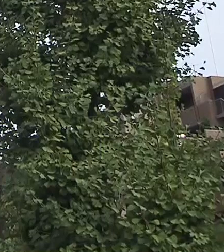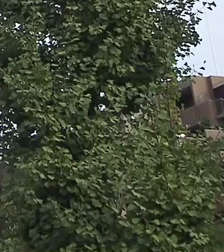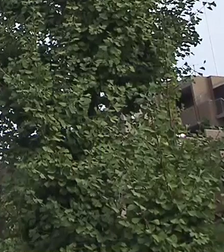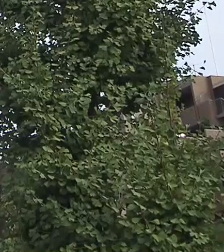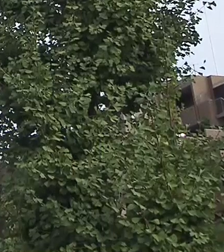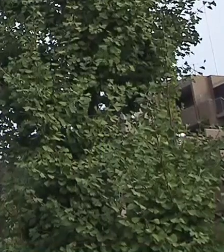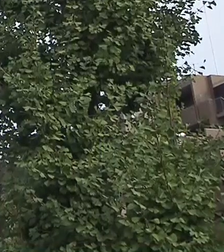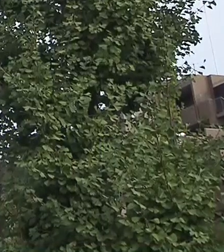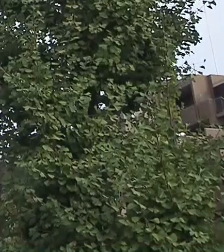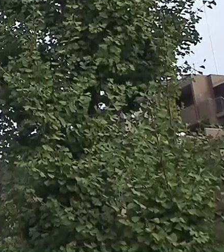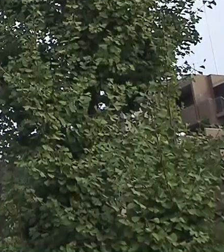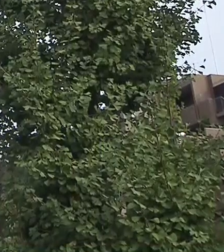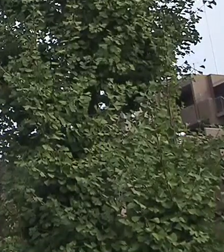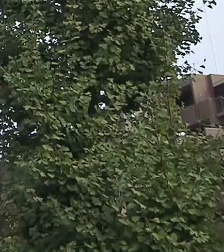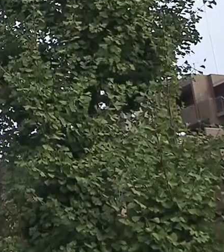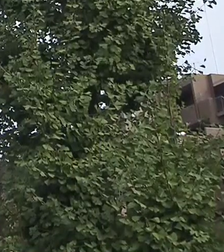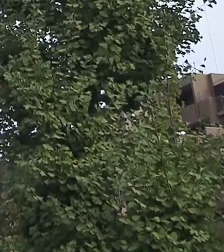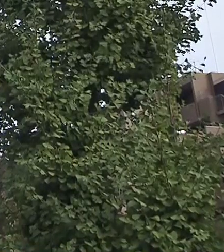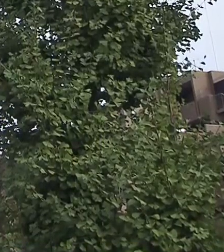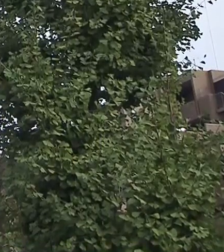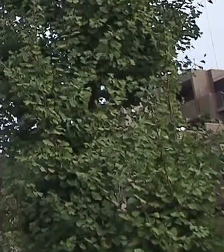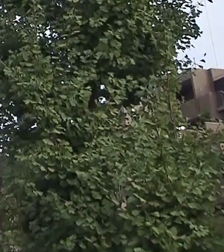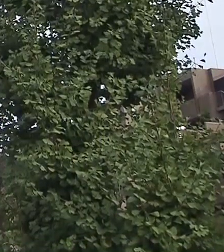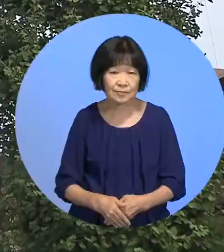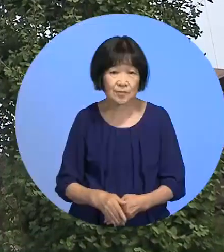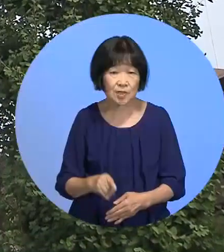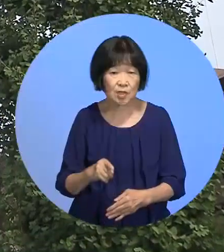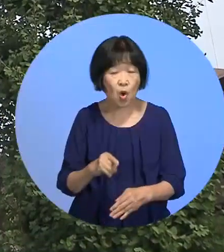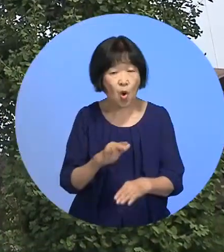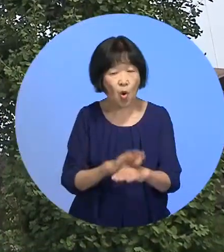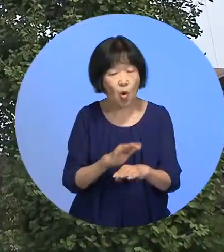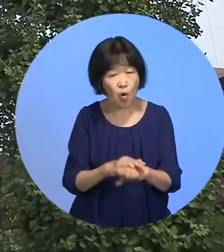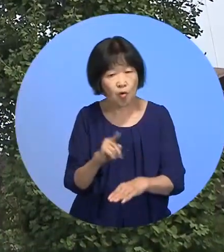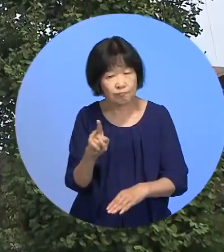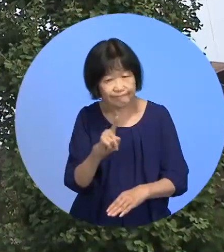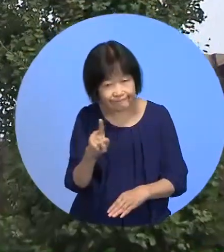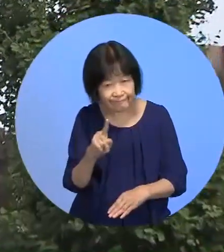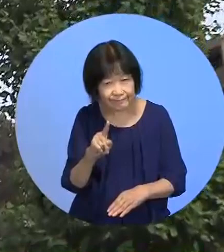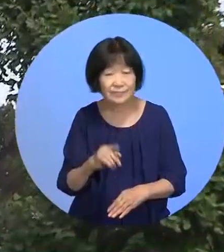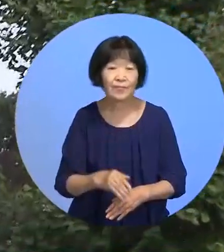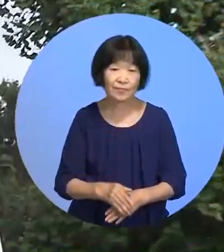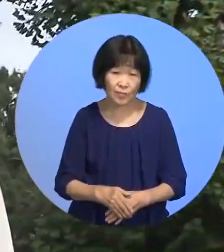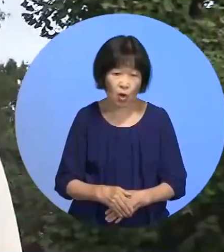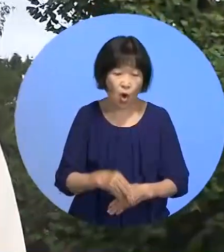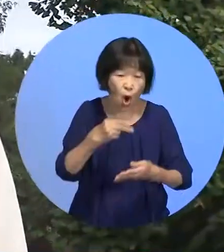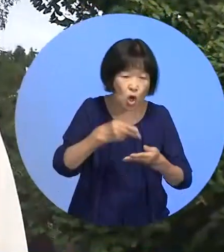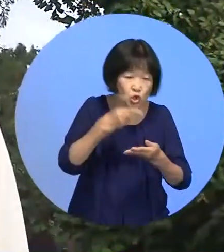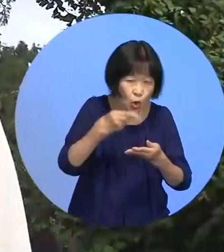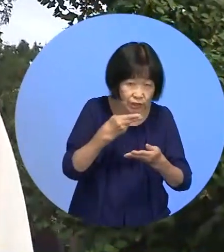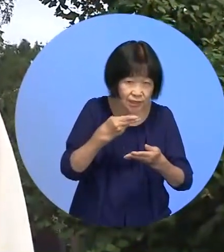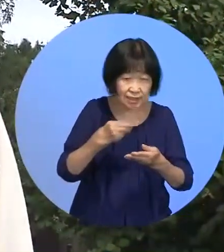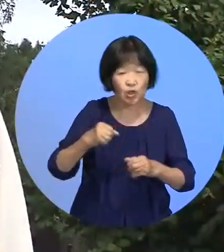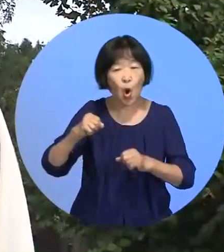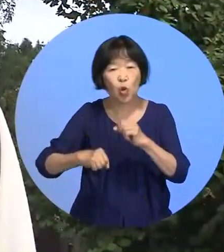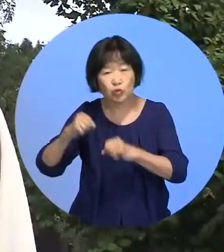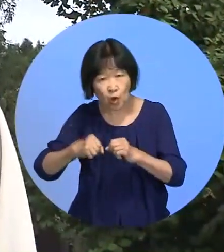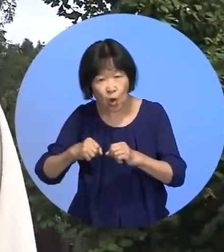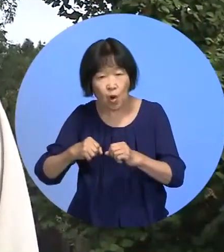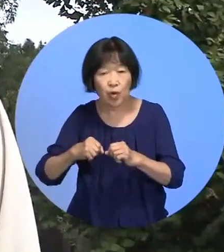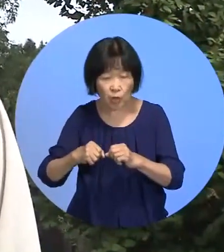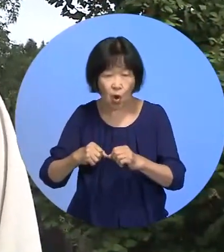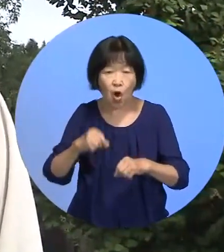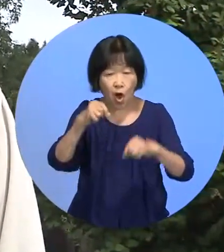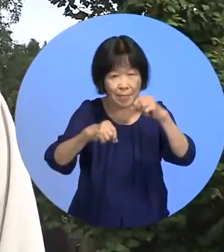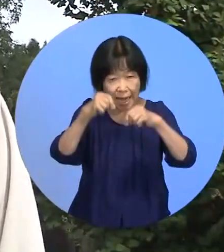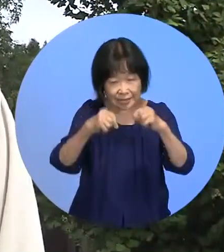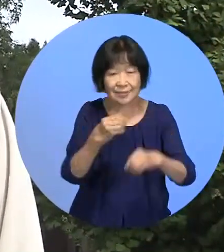多くする必要があります。この状態を作り出すには、皆さんもすでにお分かりかと思いますが、食事と運動の